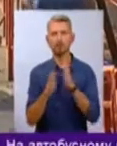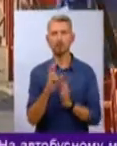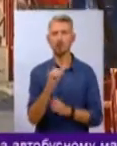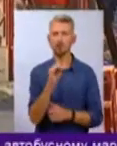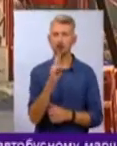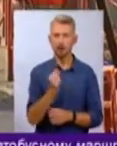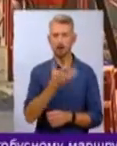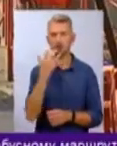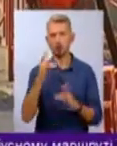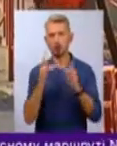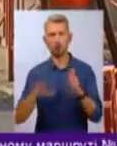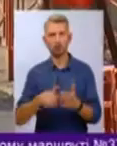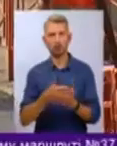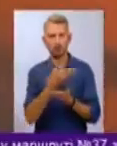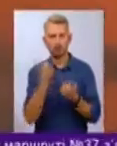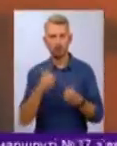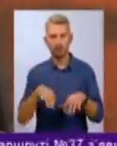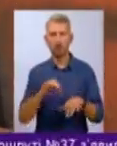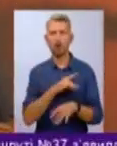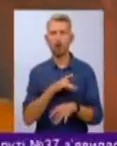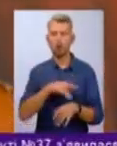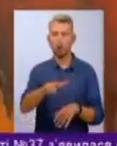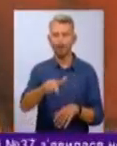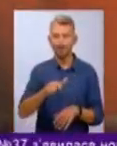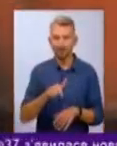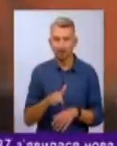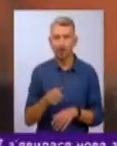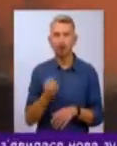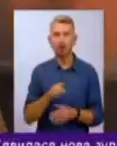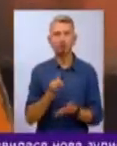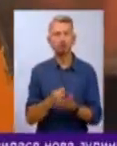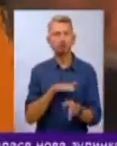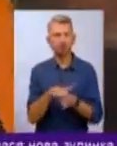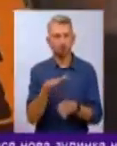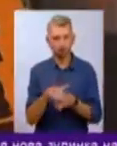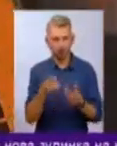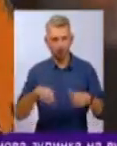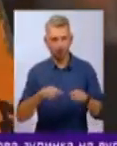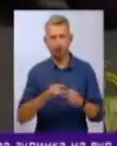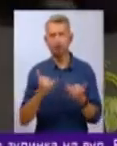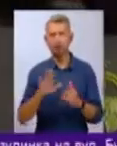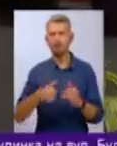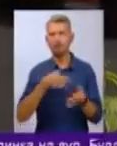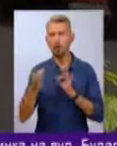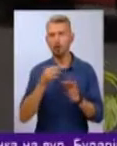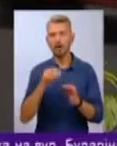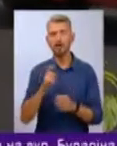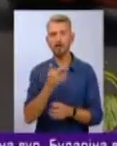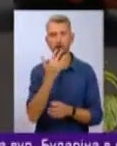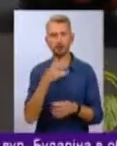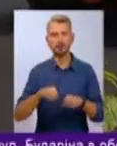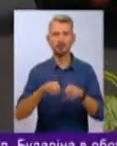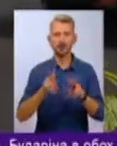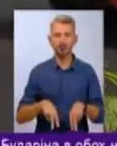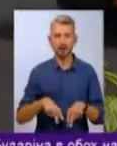і Південному мості досі немає розмітки. Тоді як нанести її мав підрядник, і от тепер після консультації з іноземними фахівцями